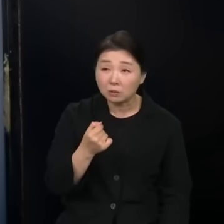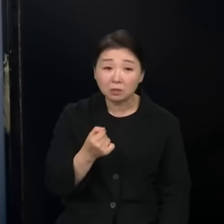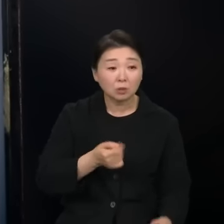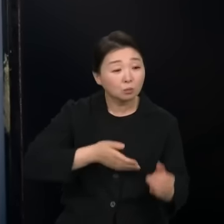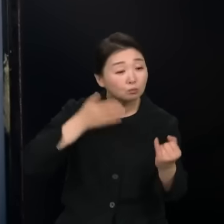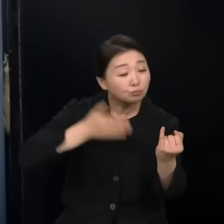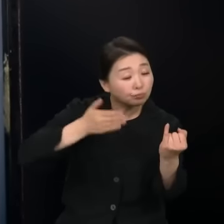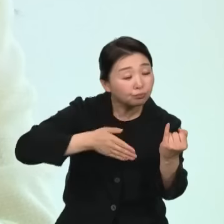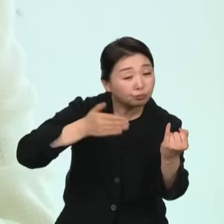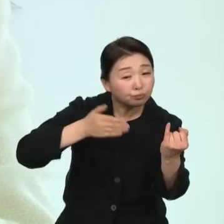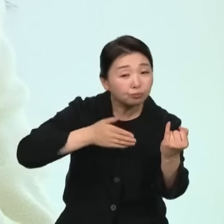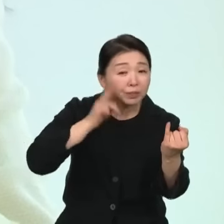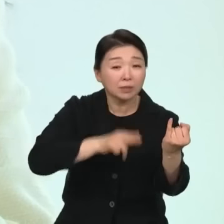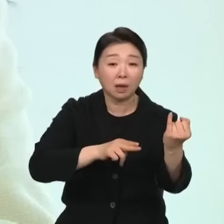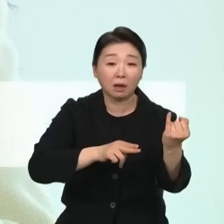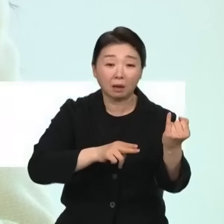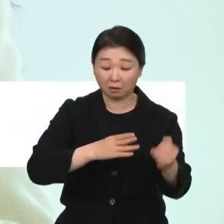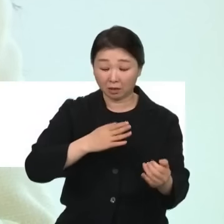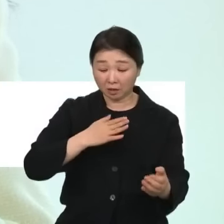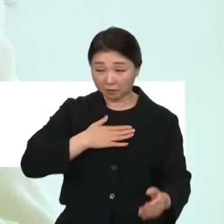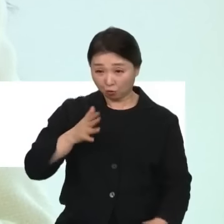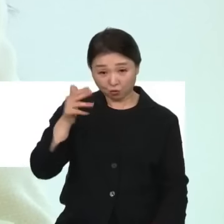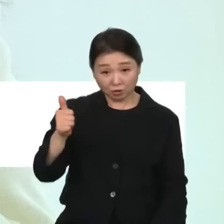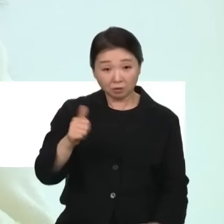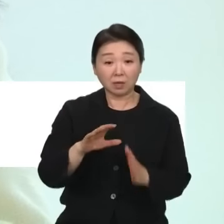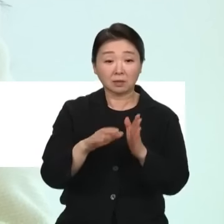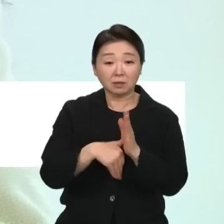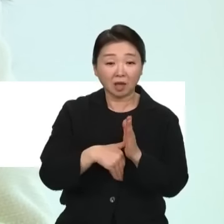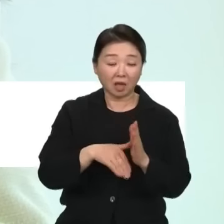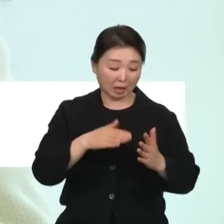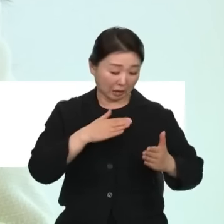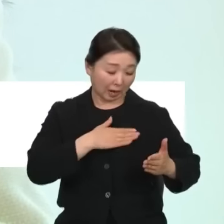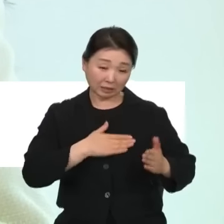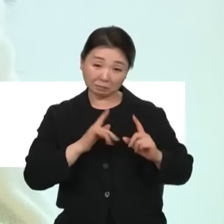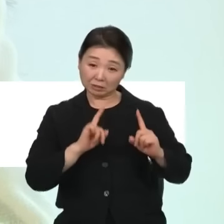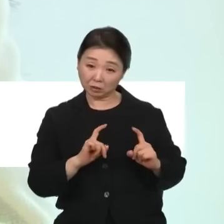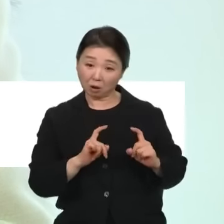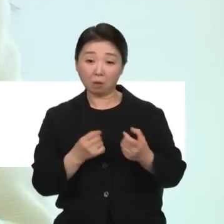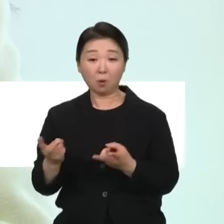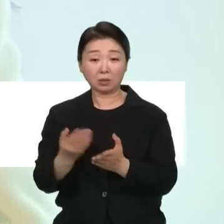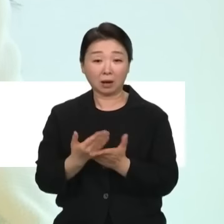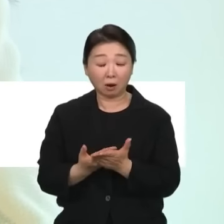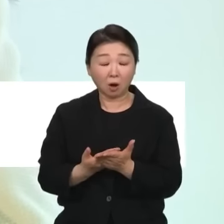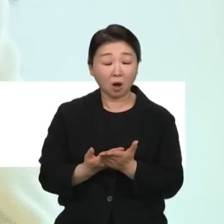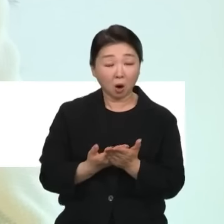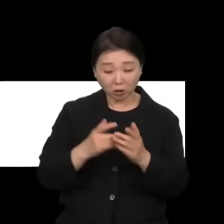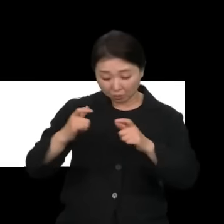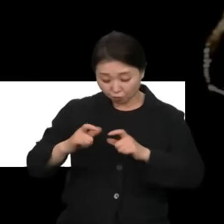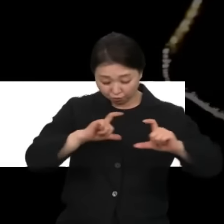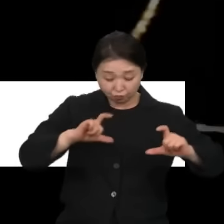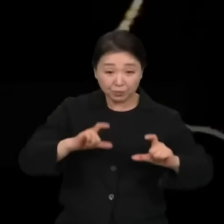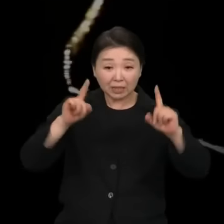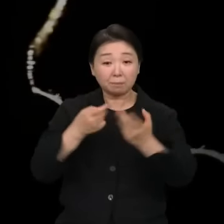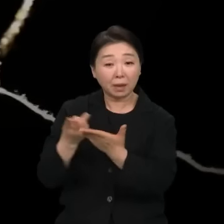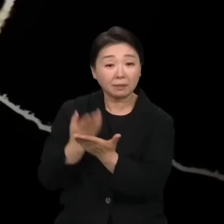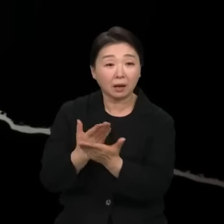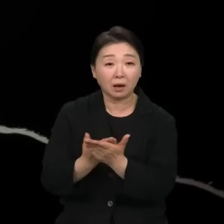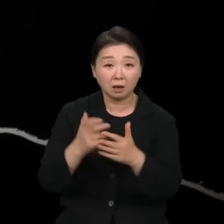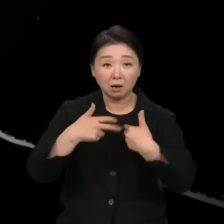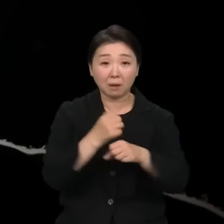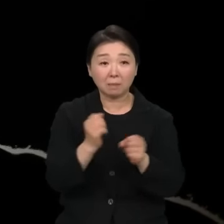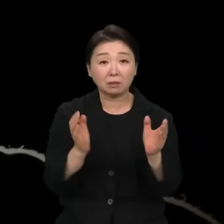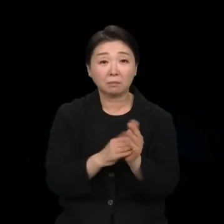노골적으로 변했습니다. 자기가 주인이 됐을 때 뭐 가슴 사진을 찍어서 보내라, 어디 사진을 찍어서 보내라. 방을 만든